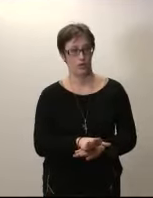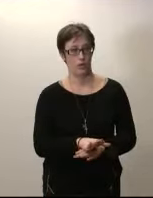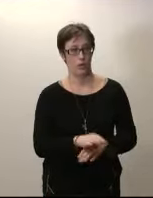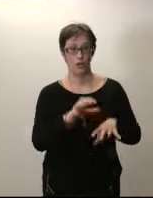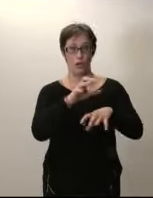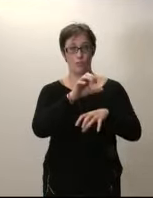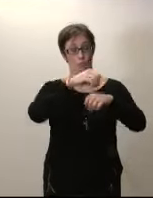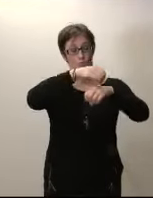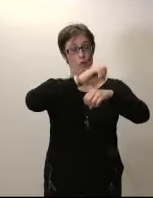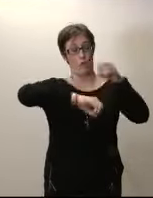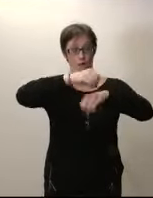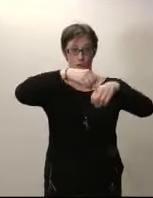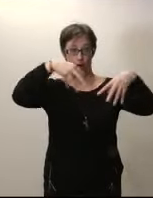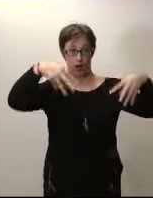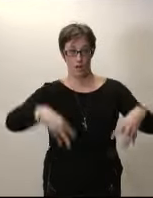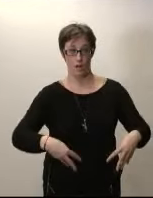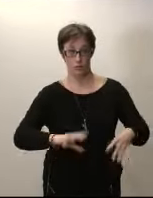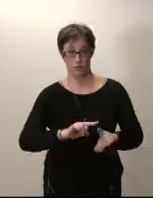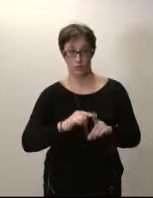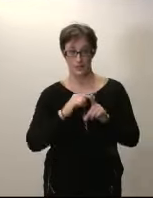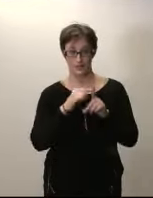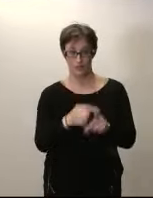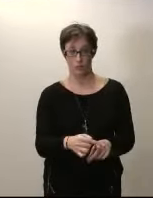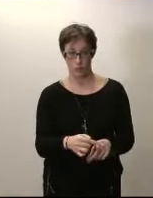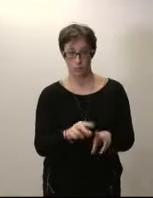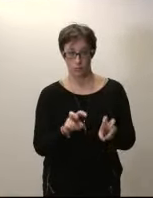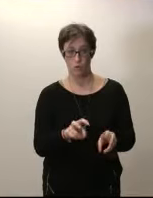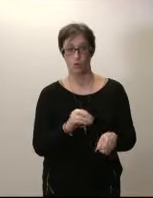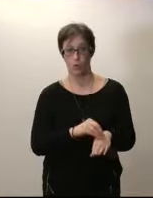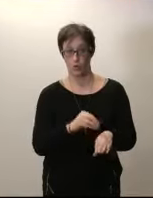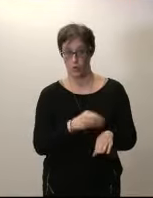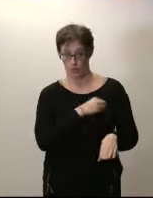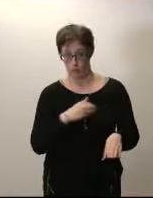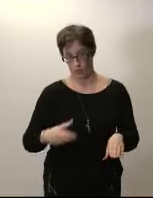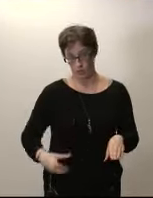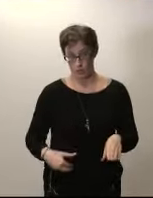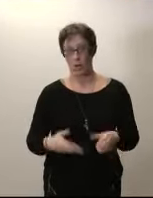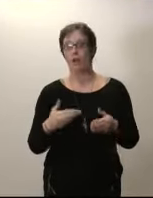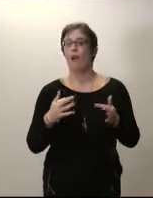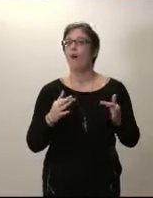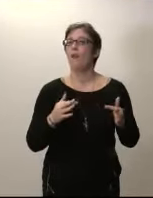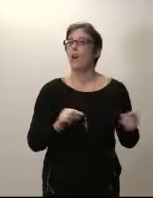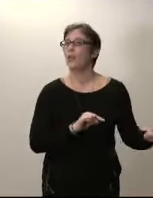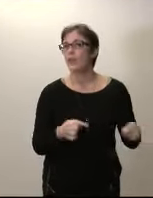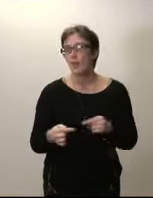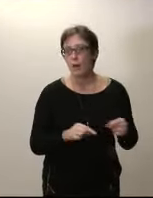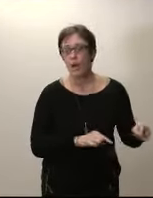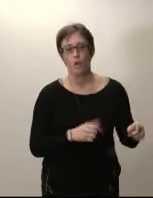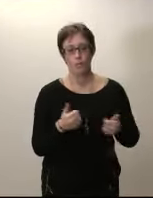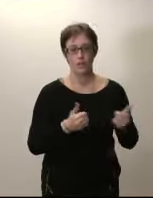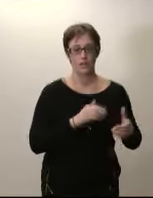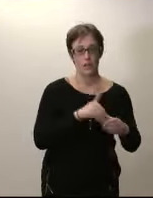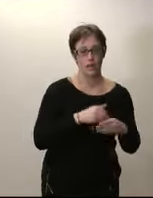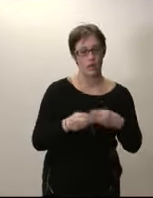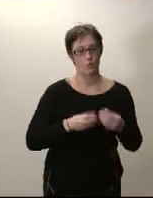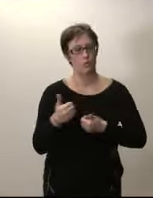conseil municipal, et que ce débat sur quel service à externaliser ou quel service à garder en régie, on l'ait en conseil municipal